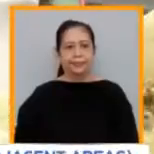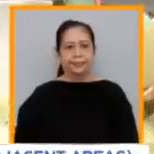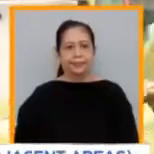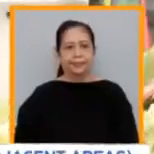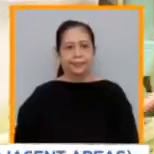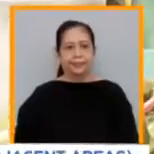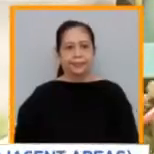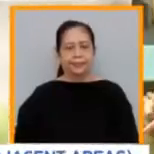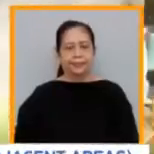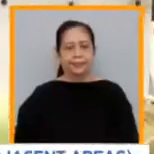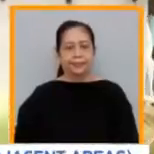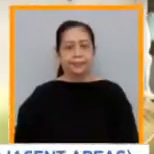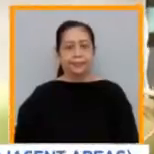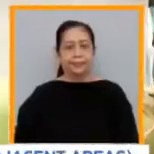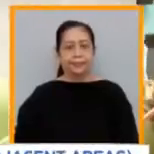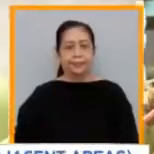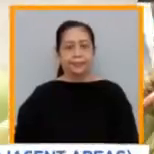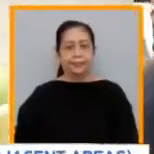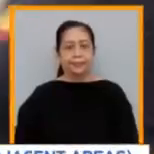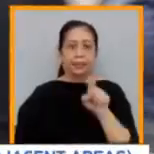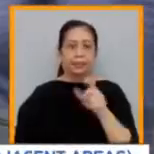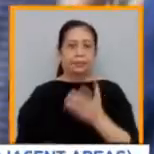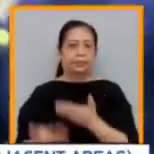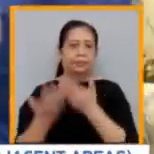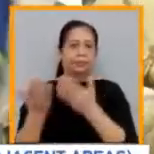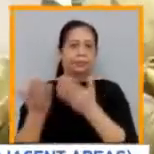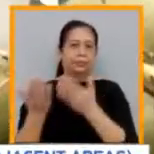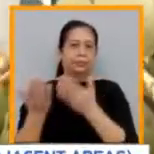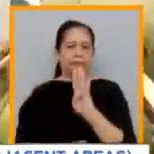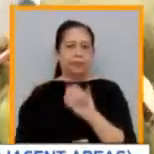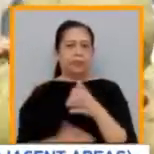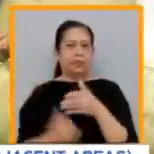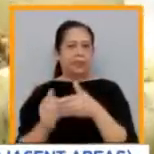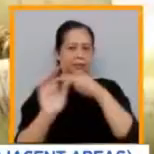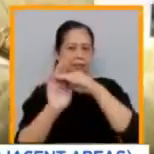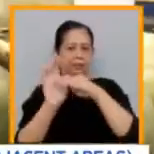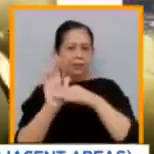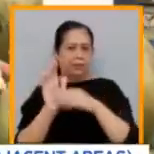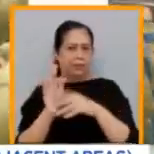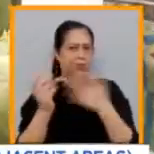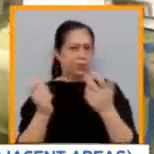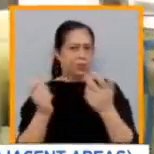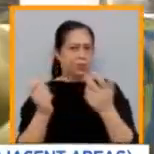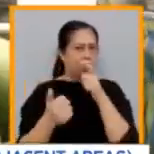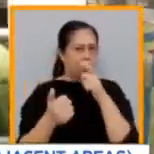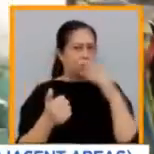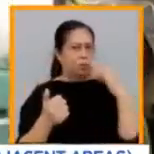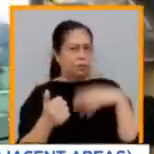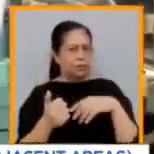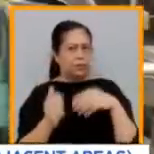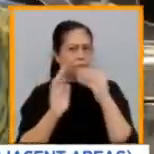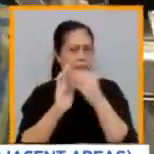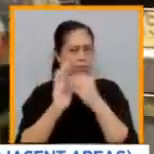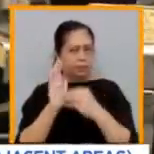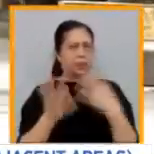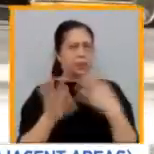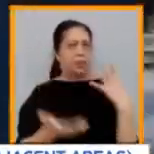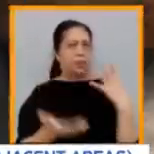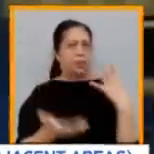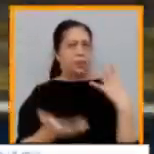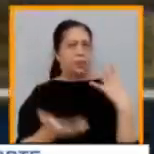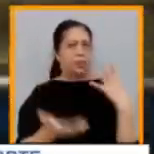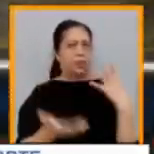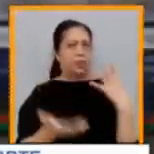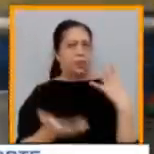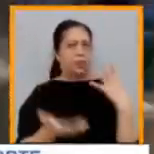Igan, kailangan magsumite ng LTFRB ng guidelines at parameters kung sino ang beneficiary. Sihintayin daw ng LTFRB ang Comelec resolution